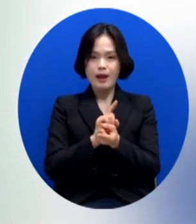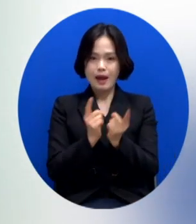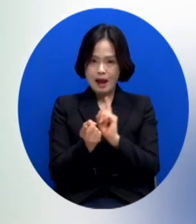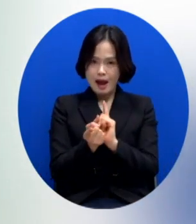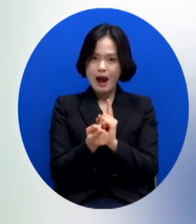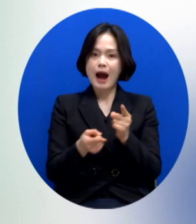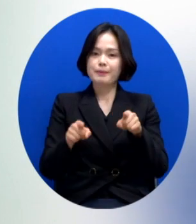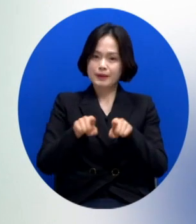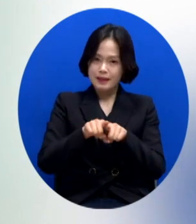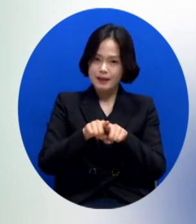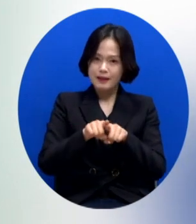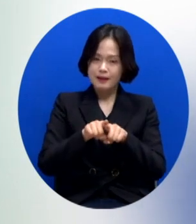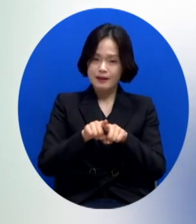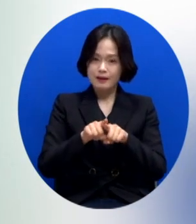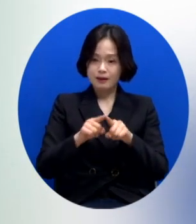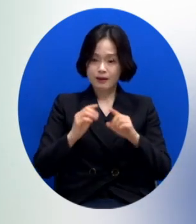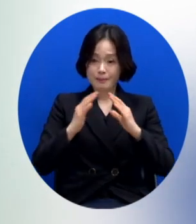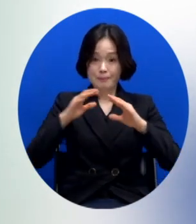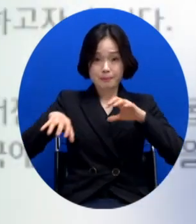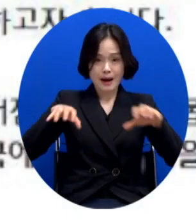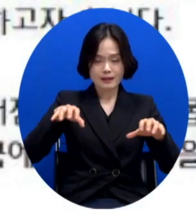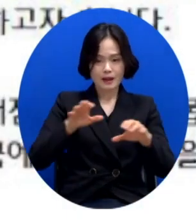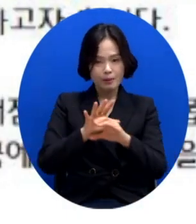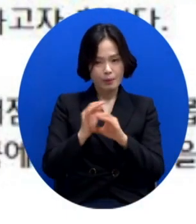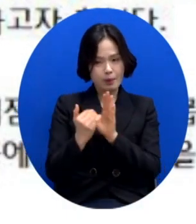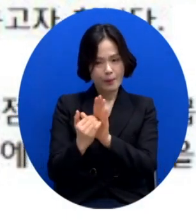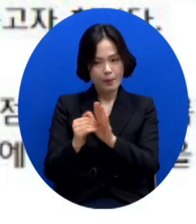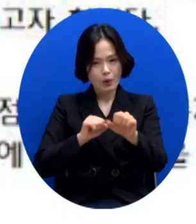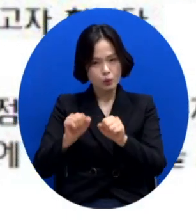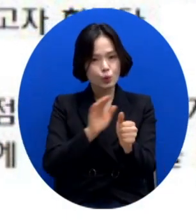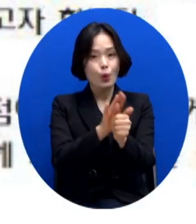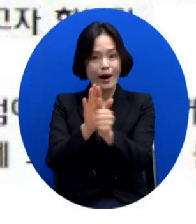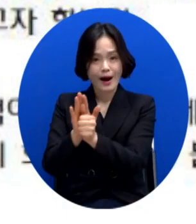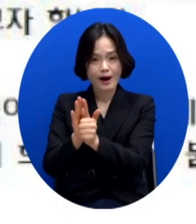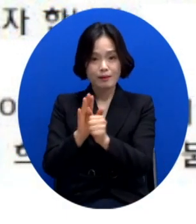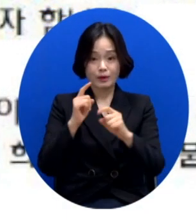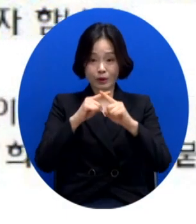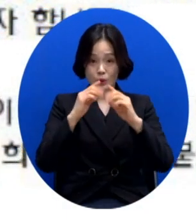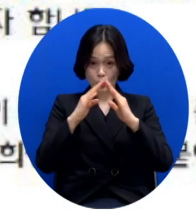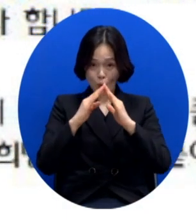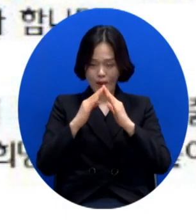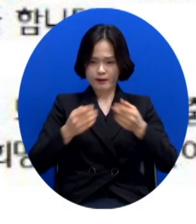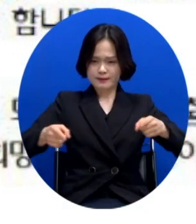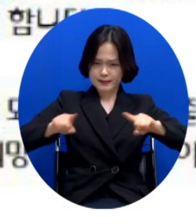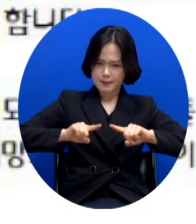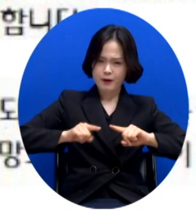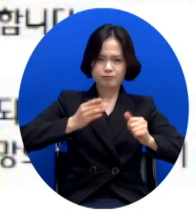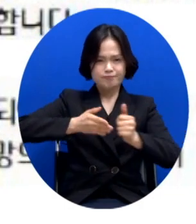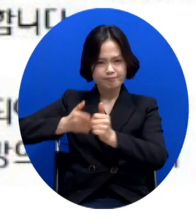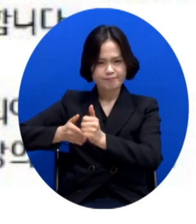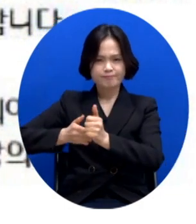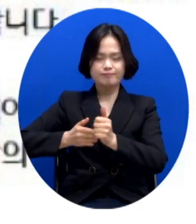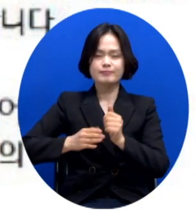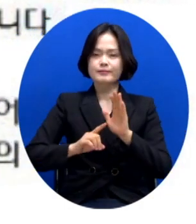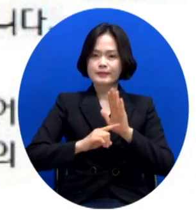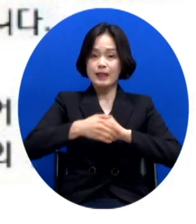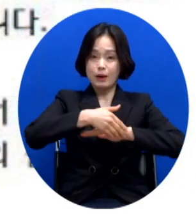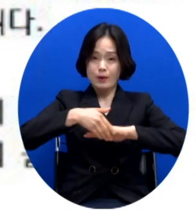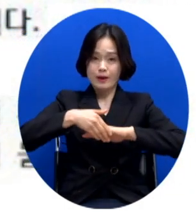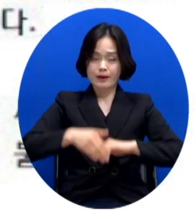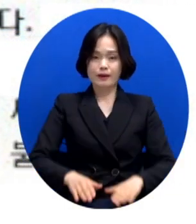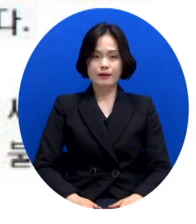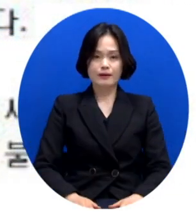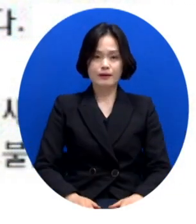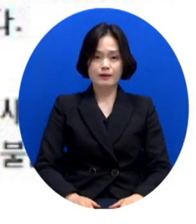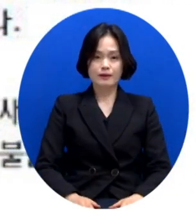지원해 지역교회 좋은 영향을 주고 주변 교회들도 방역에 동참하도록 도울 방침입니다 연합 방역